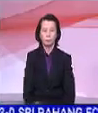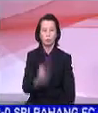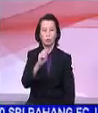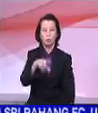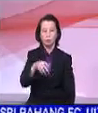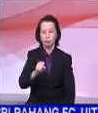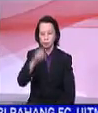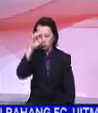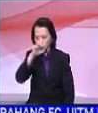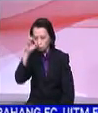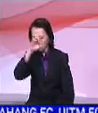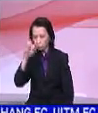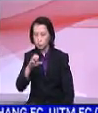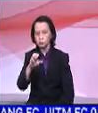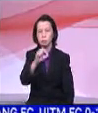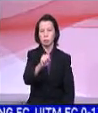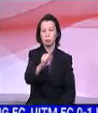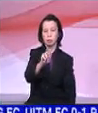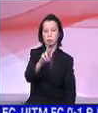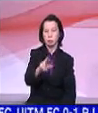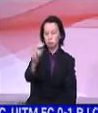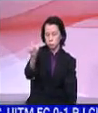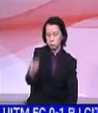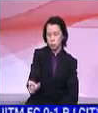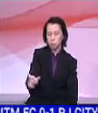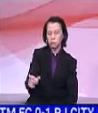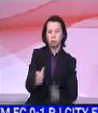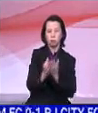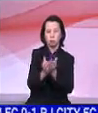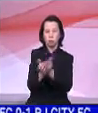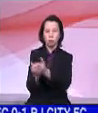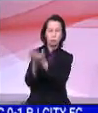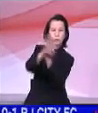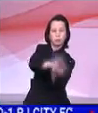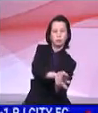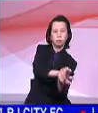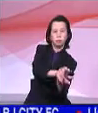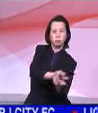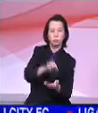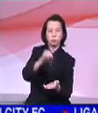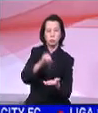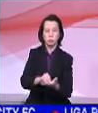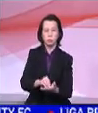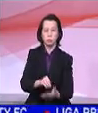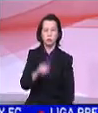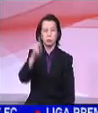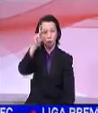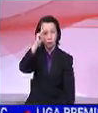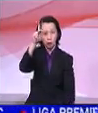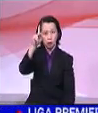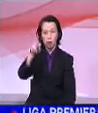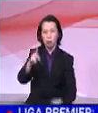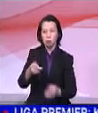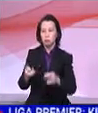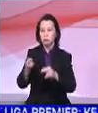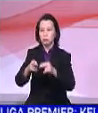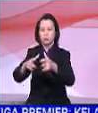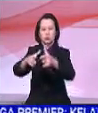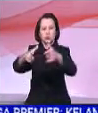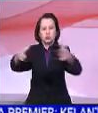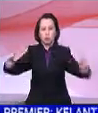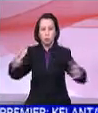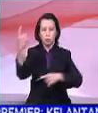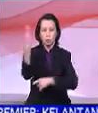Operasi mencari dan menyelamat SAR seorang lagi mangsa bot terbalik di perairan Kuala Besar Kelantan diperluaskan pada hari